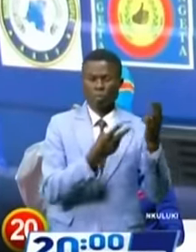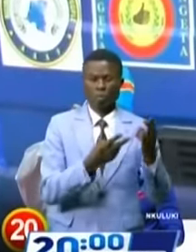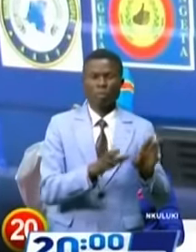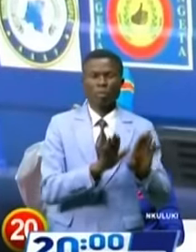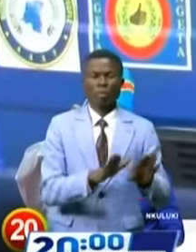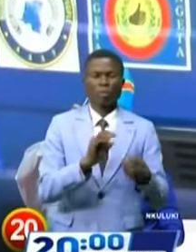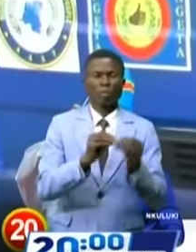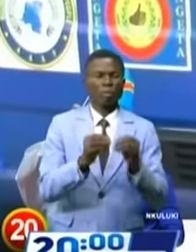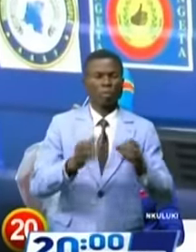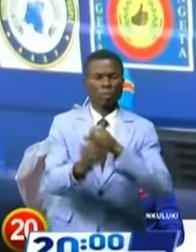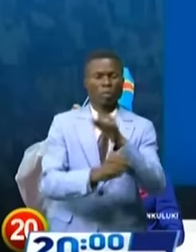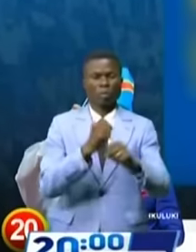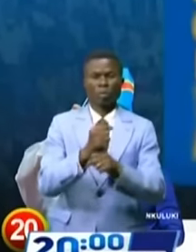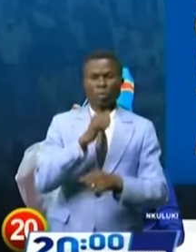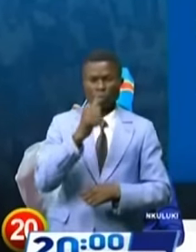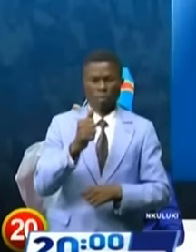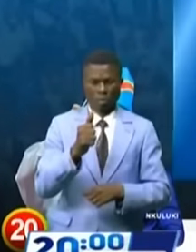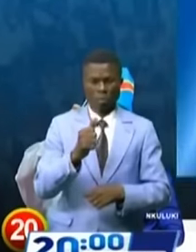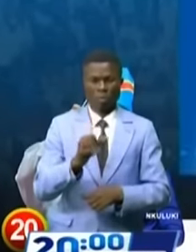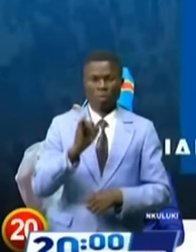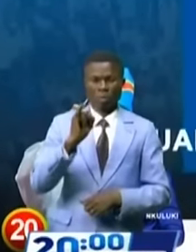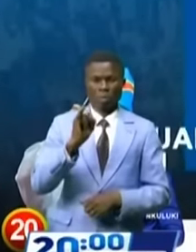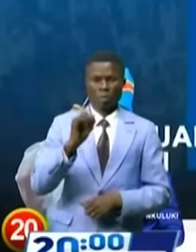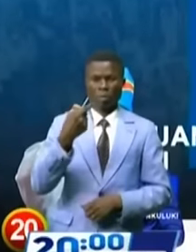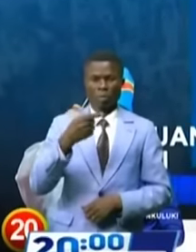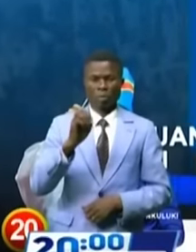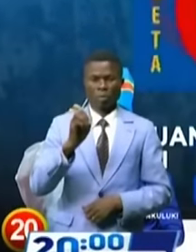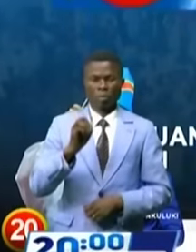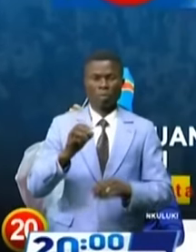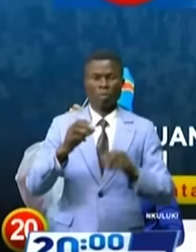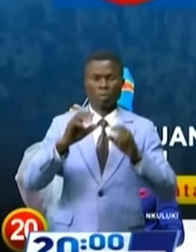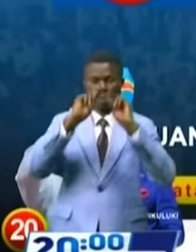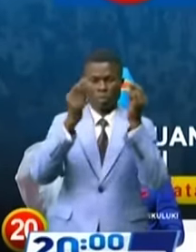point le nombre d'années, dit-on. Ingeta, c'est le nouveau parti